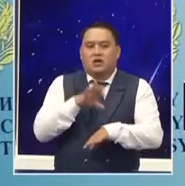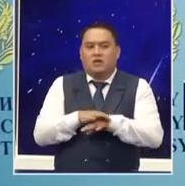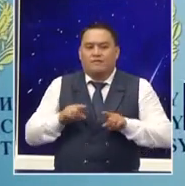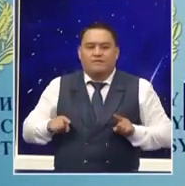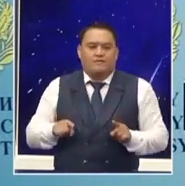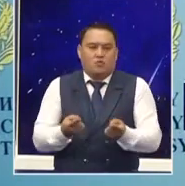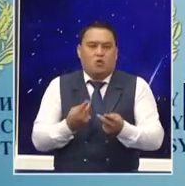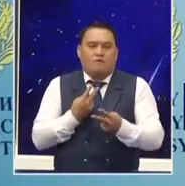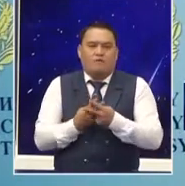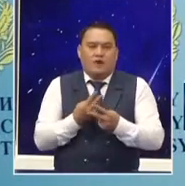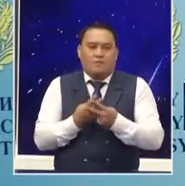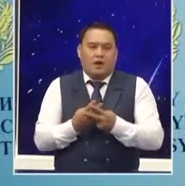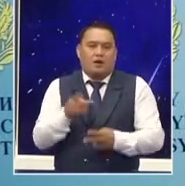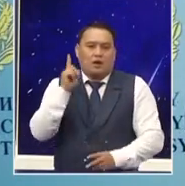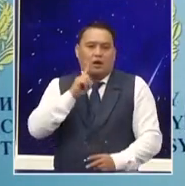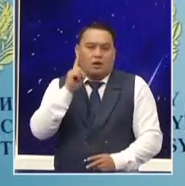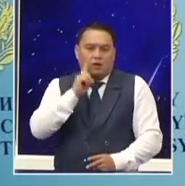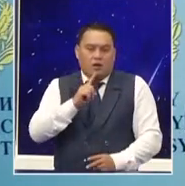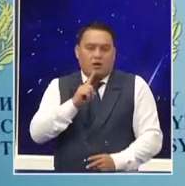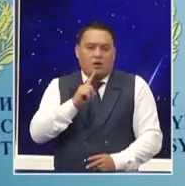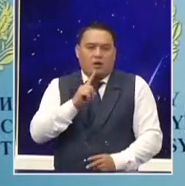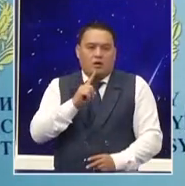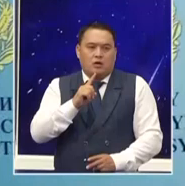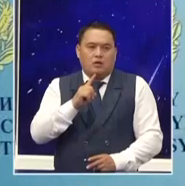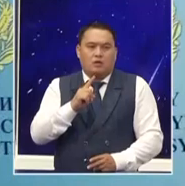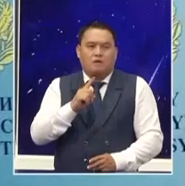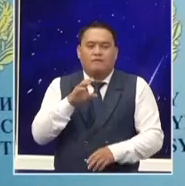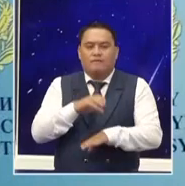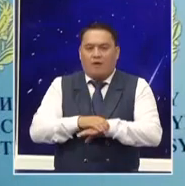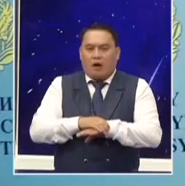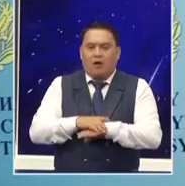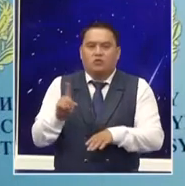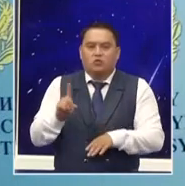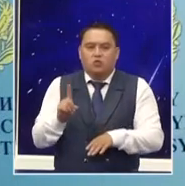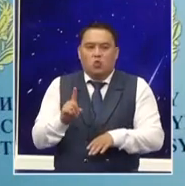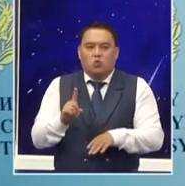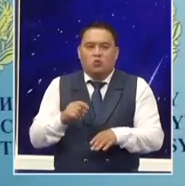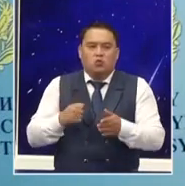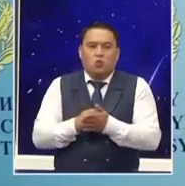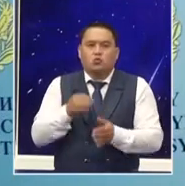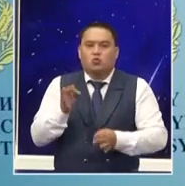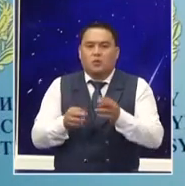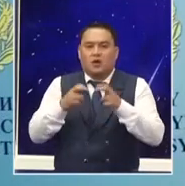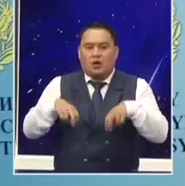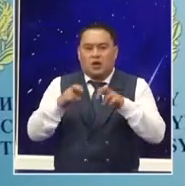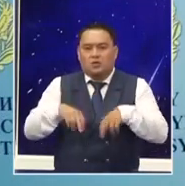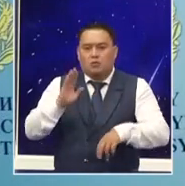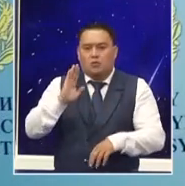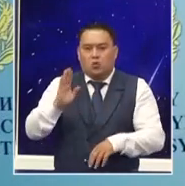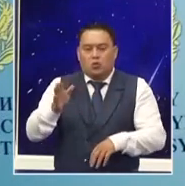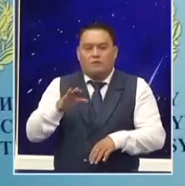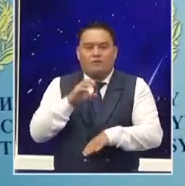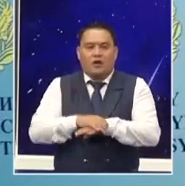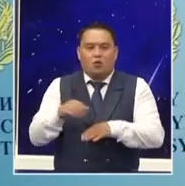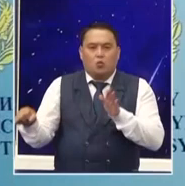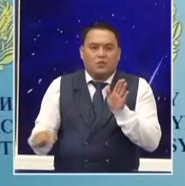водворен в изолятор временного содержания. Дан факт зарегистрирован в единый реестр досудебного расследования и расследуется по